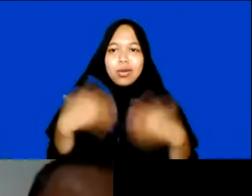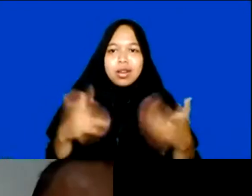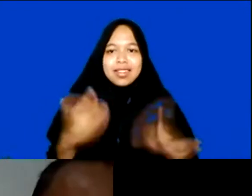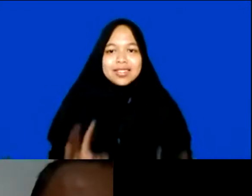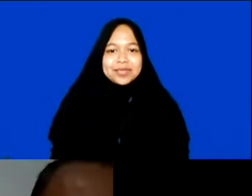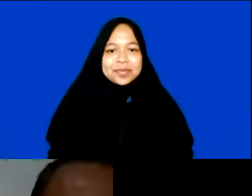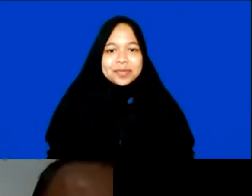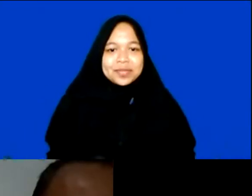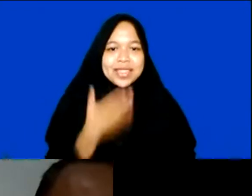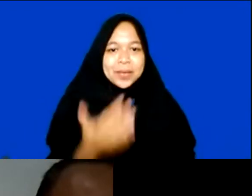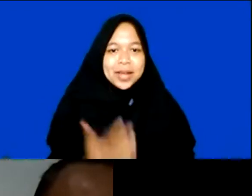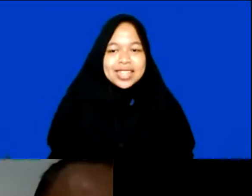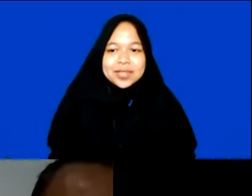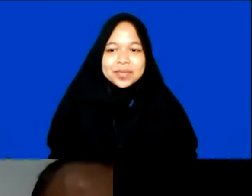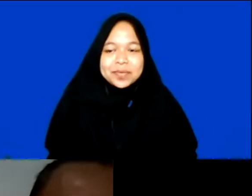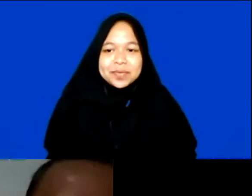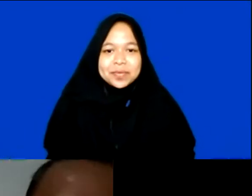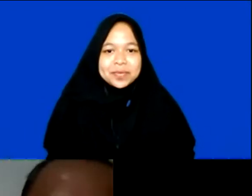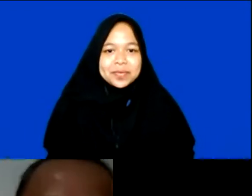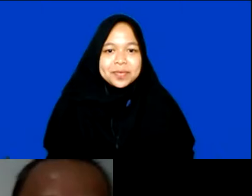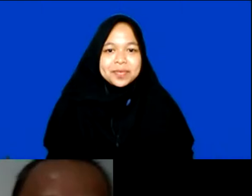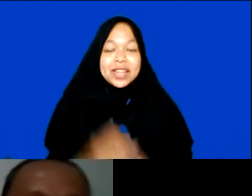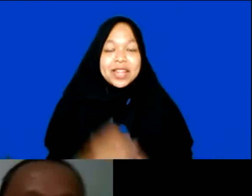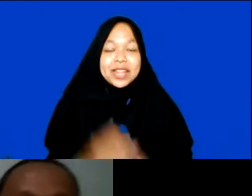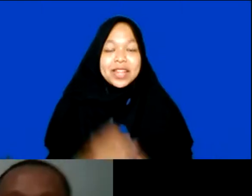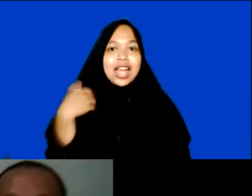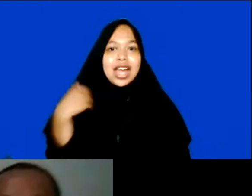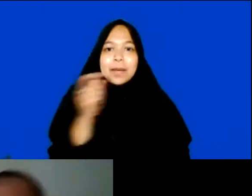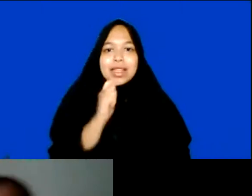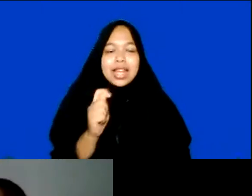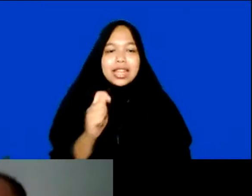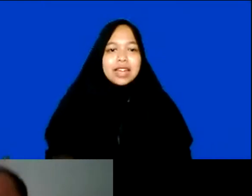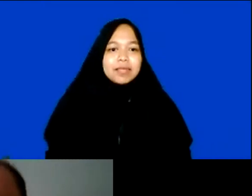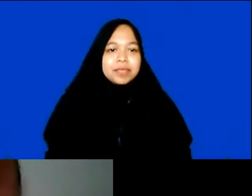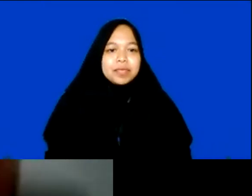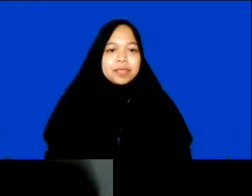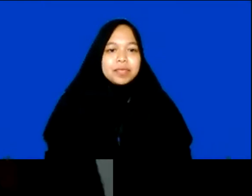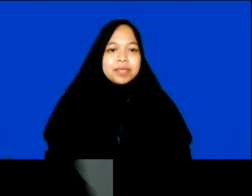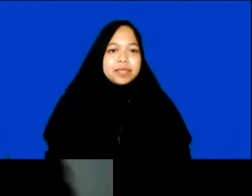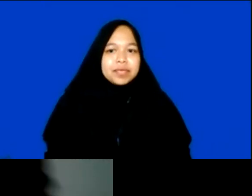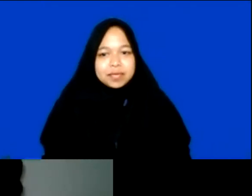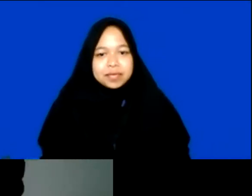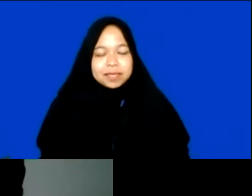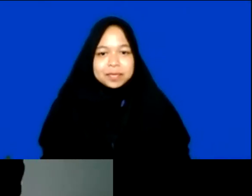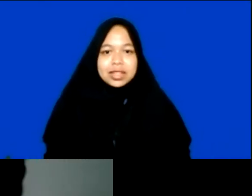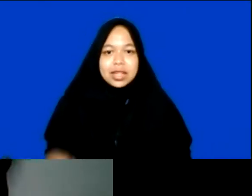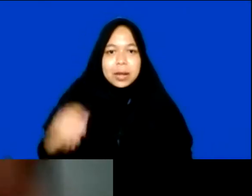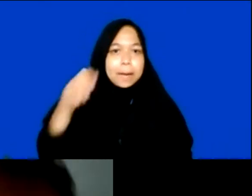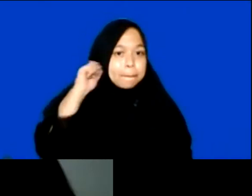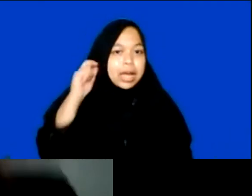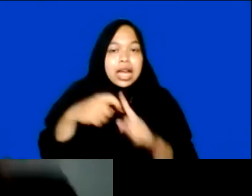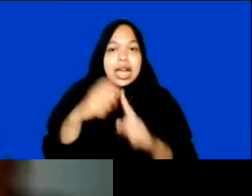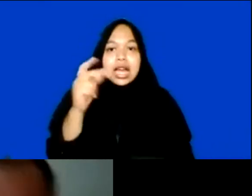Oke, terima kasih. Terima kasih, Suwon. Oke, kemudian ini ada pertanyaan lagi, Mas Kirei. Dari Mbak Christina